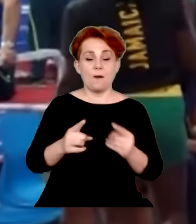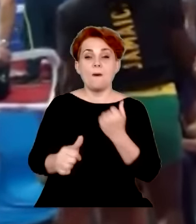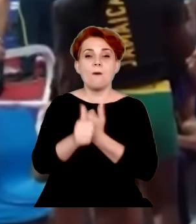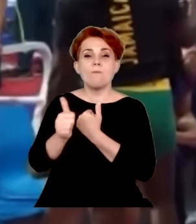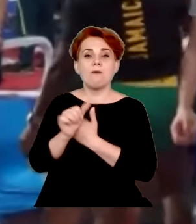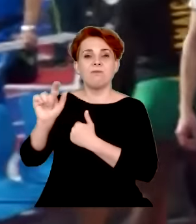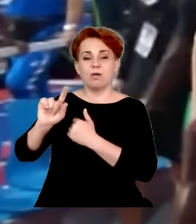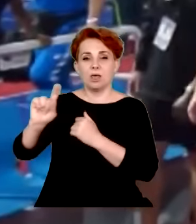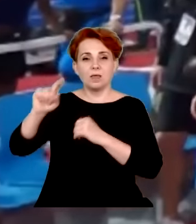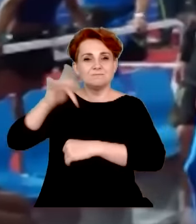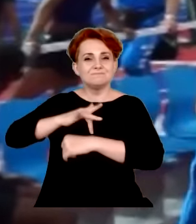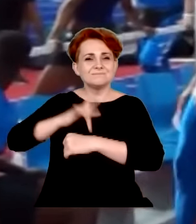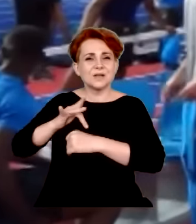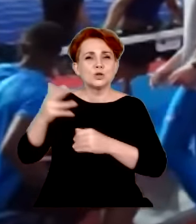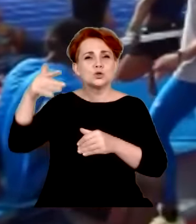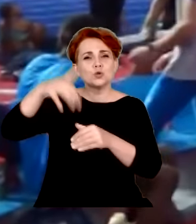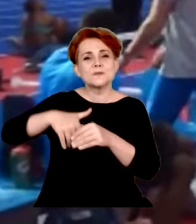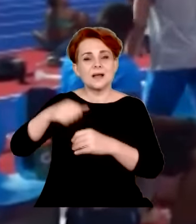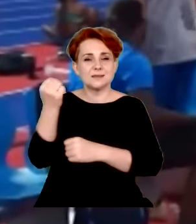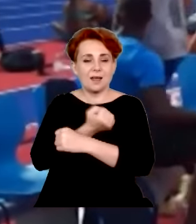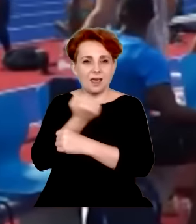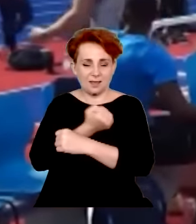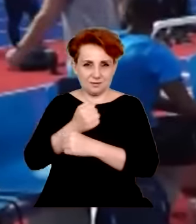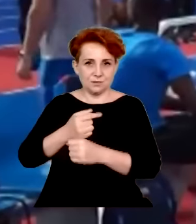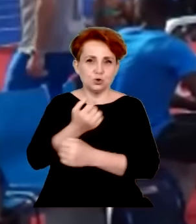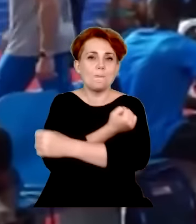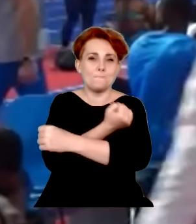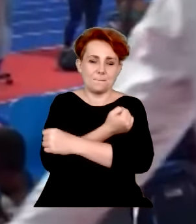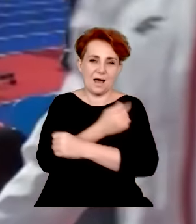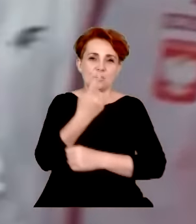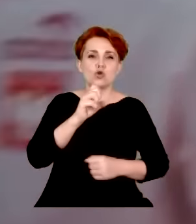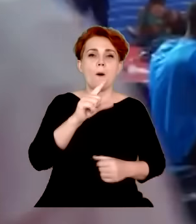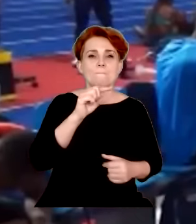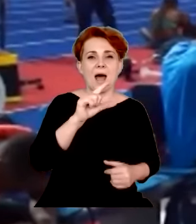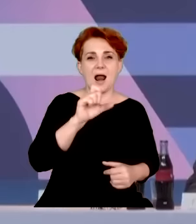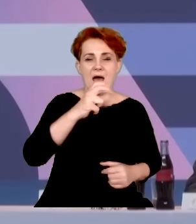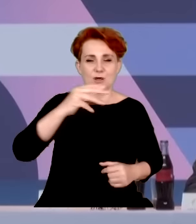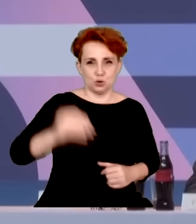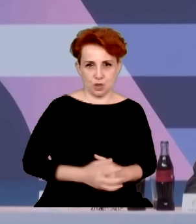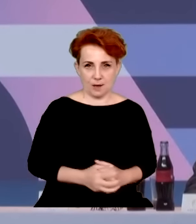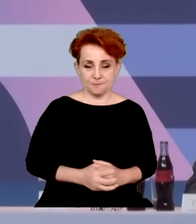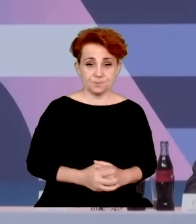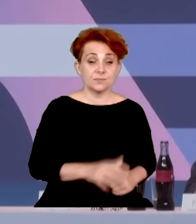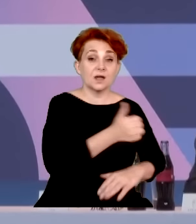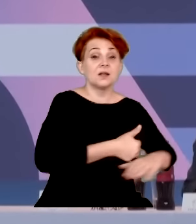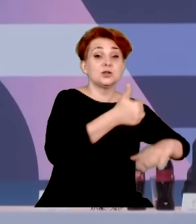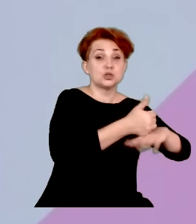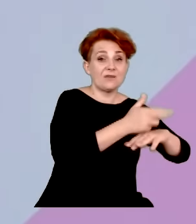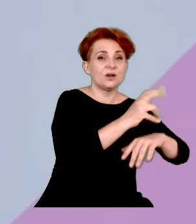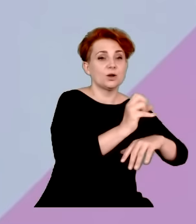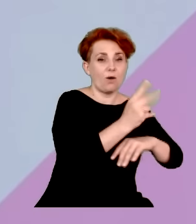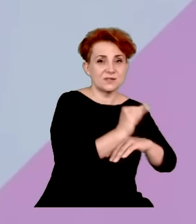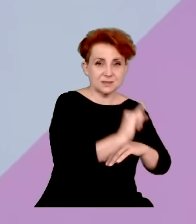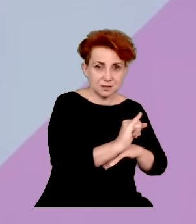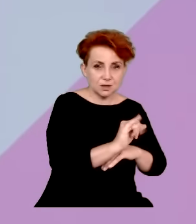zawodnika pentedronu, substancji psychoaktywnej należącej do dopalaczy. Jak przekonuje szef Polskiej Agencji Antydopingowej Michał Rynkowski, skoczkowi